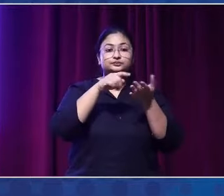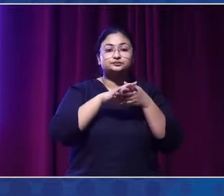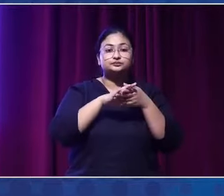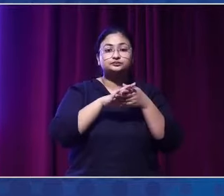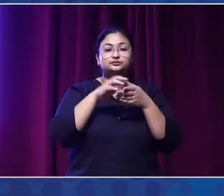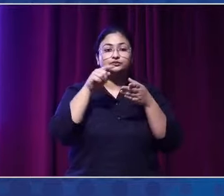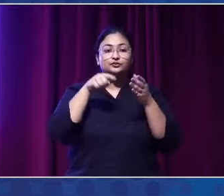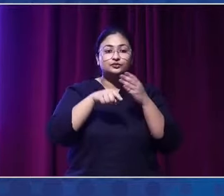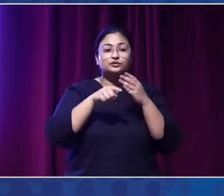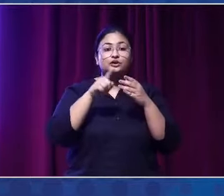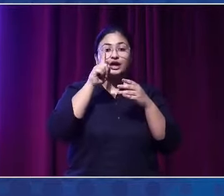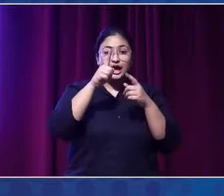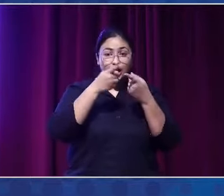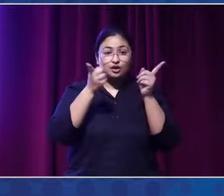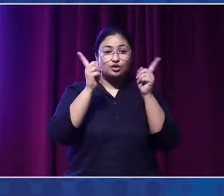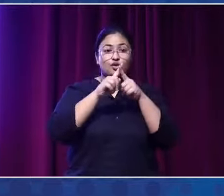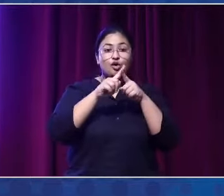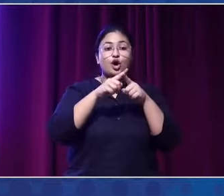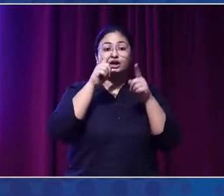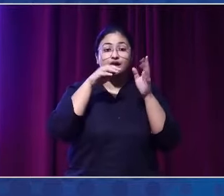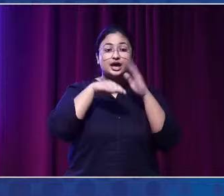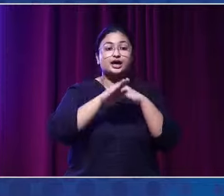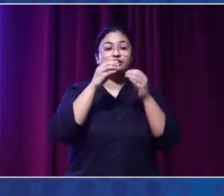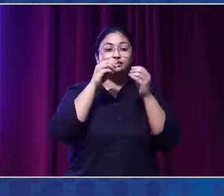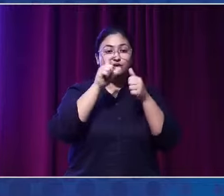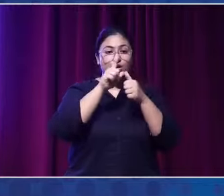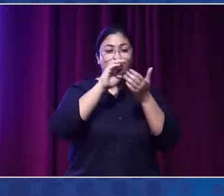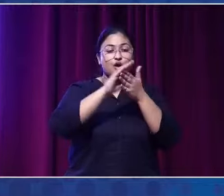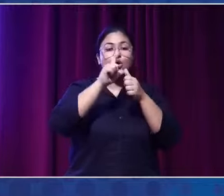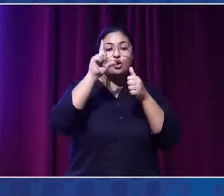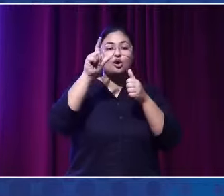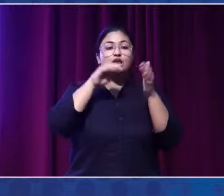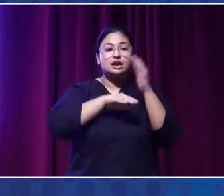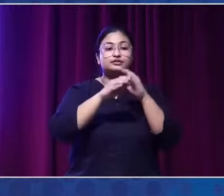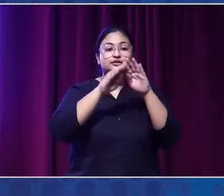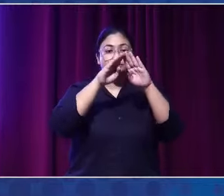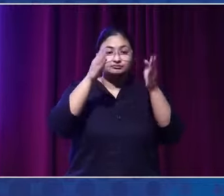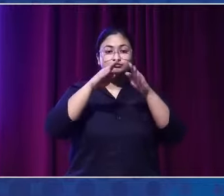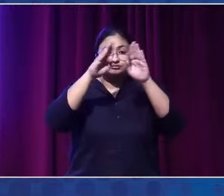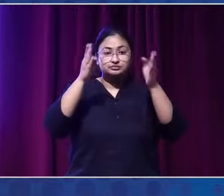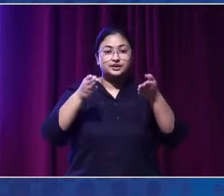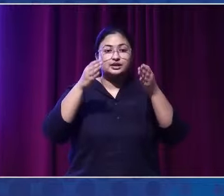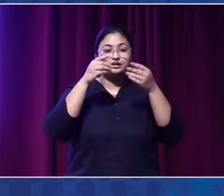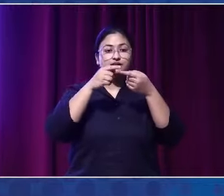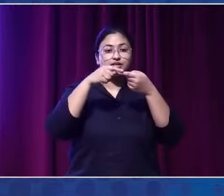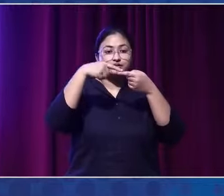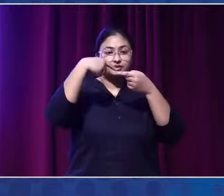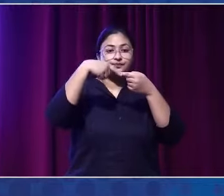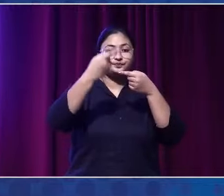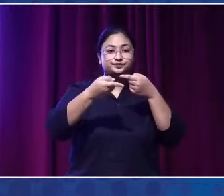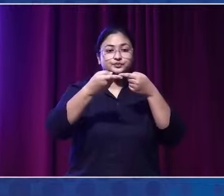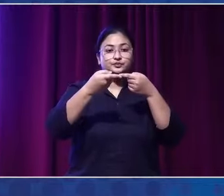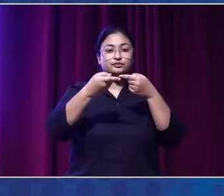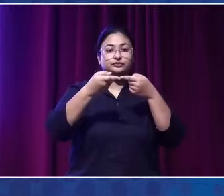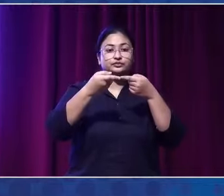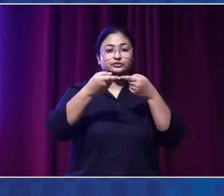एक हॉल में 14 टेबल, टेबल के पीछे में पोलिंग पर्सनल, टेबल के सामने में हर पार्टी हर कैंडिडेट के